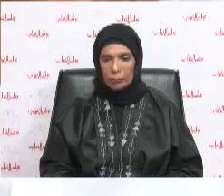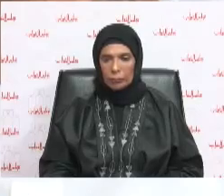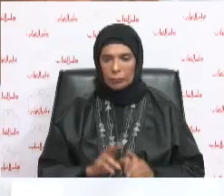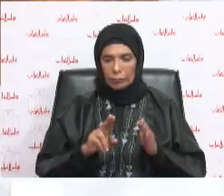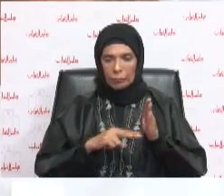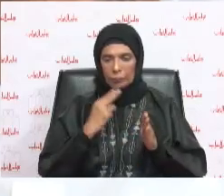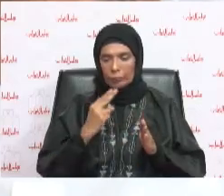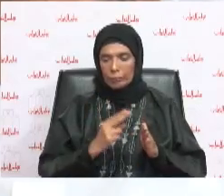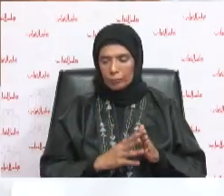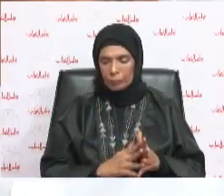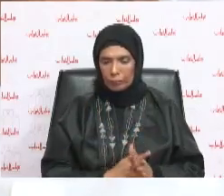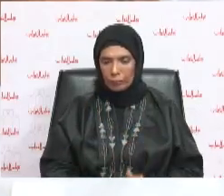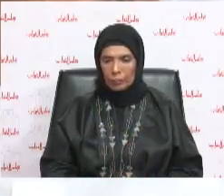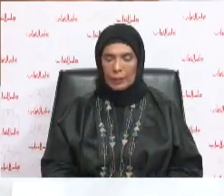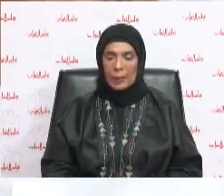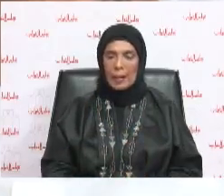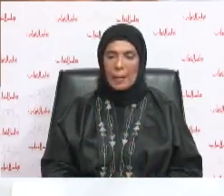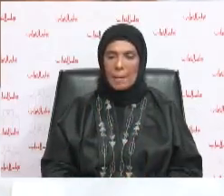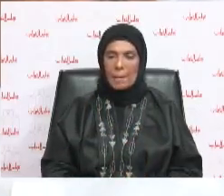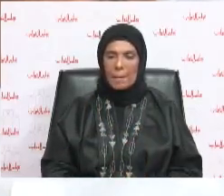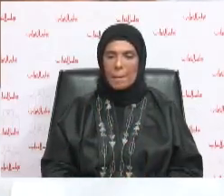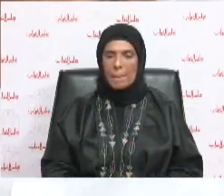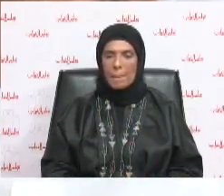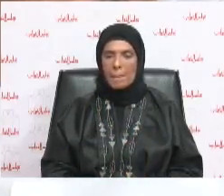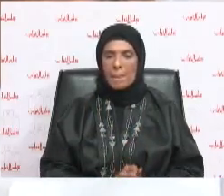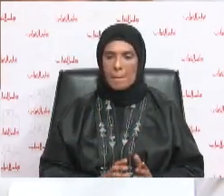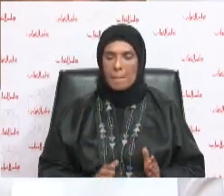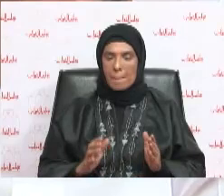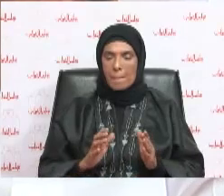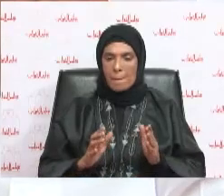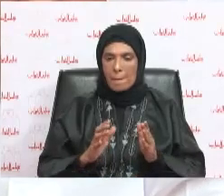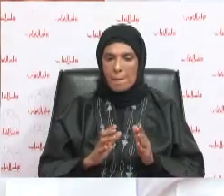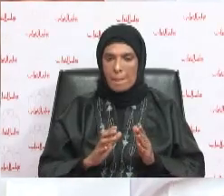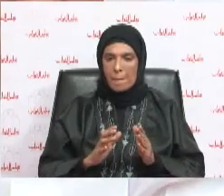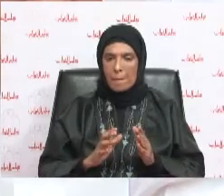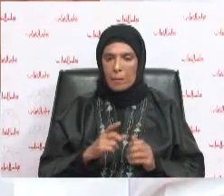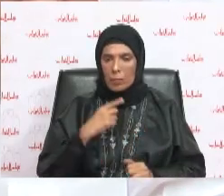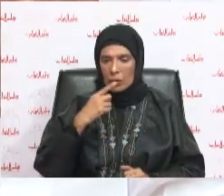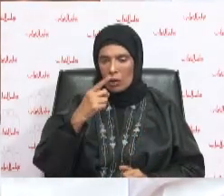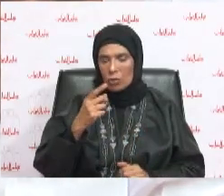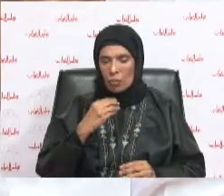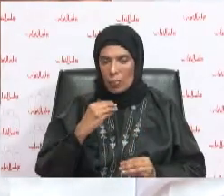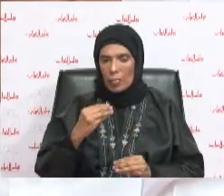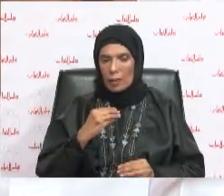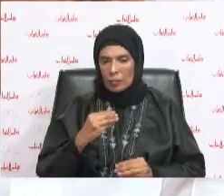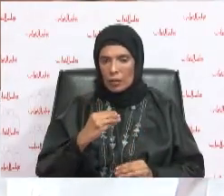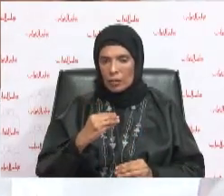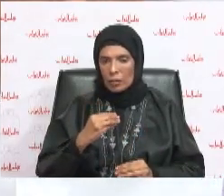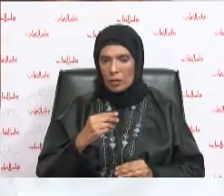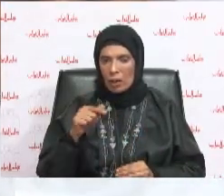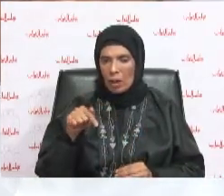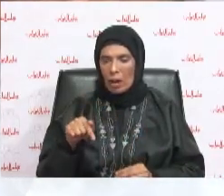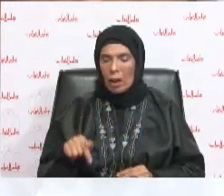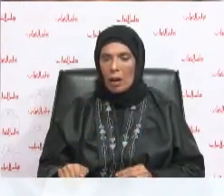البداية بطرح مجموعة بسيطة من الأمور. سلاسل الإمداد